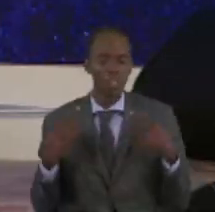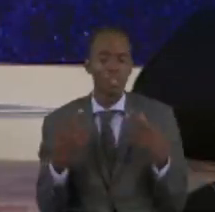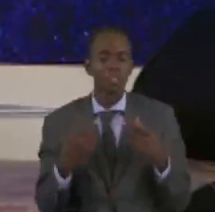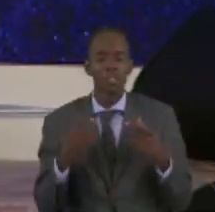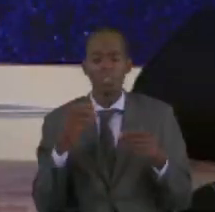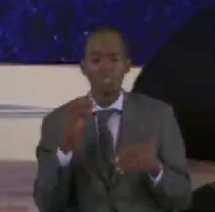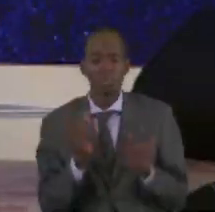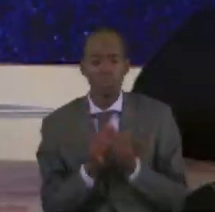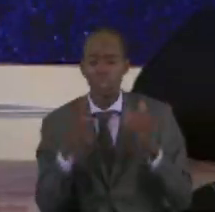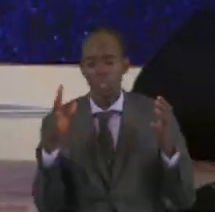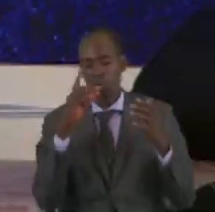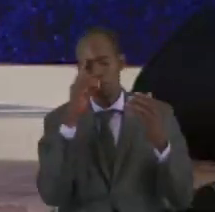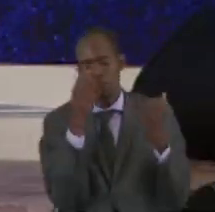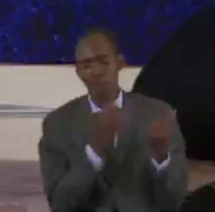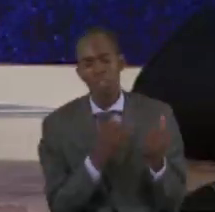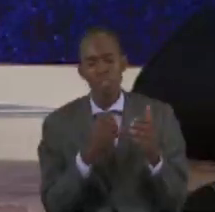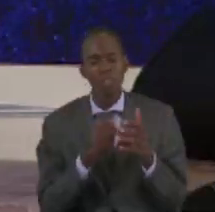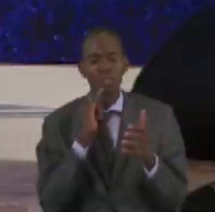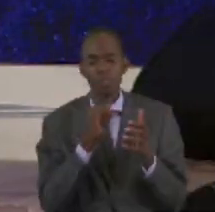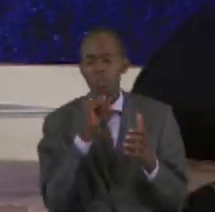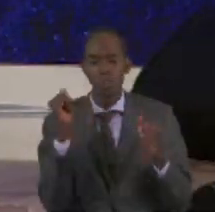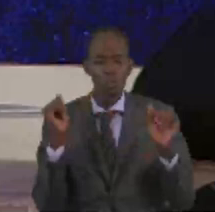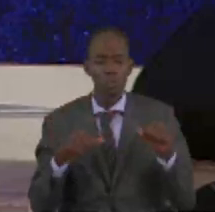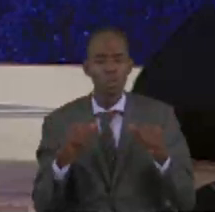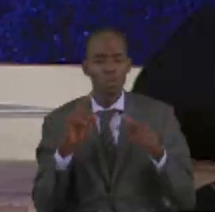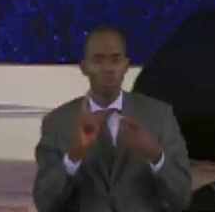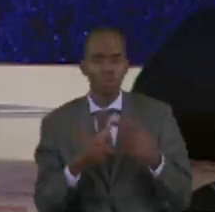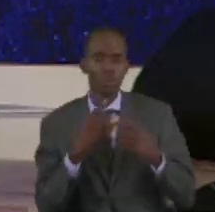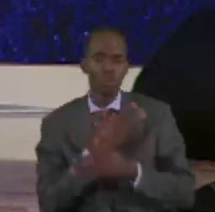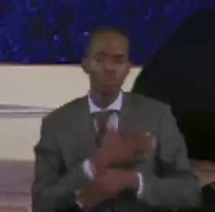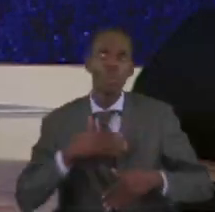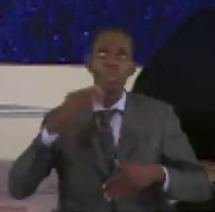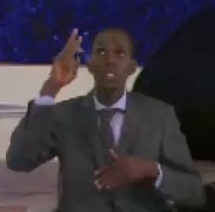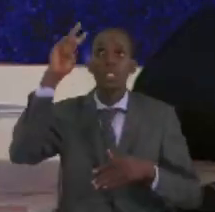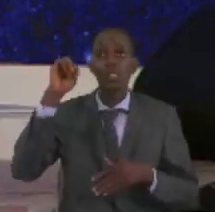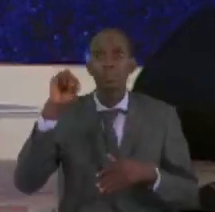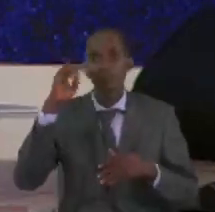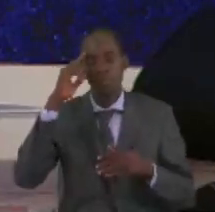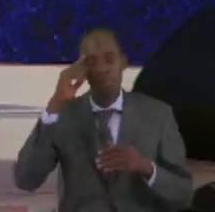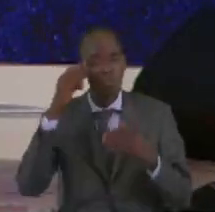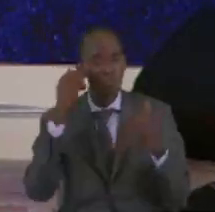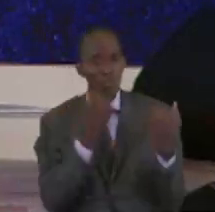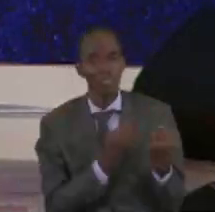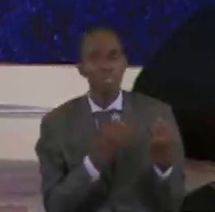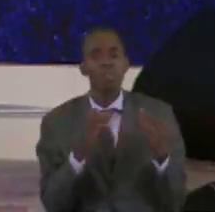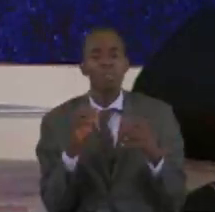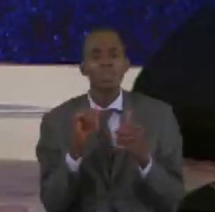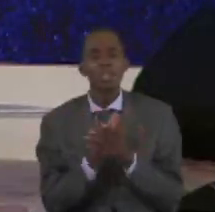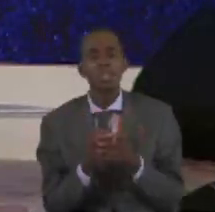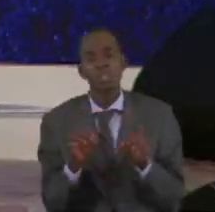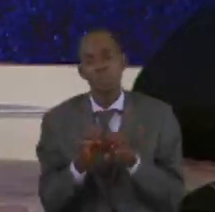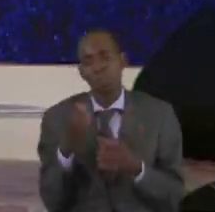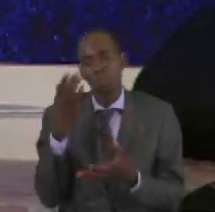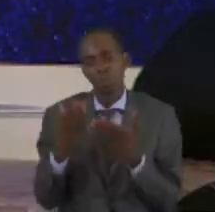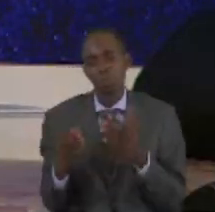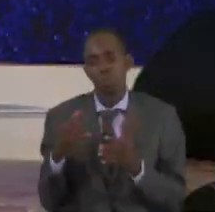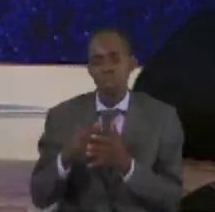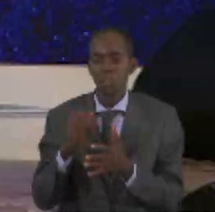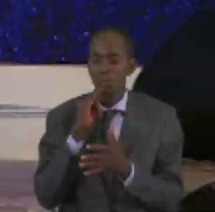Dieu, un changement de vie, un changement de cœur. La foi. Or sans la foi, il est impossible de lui être